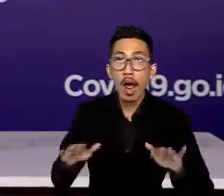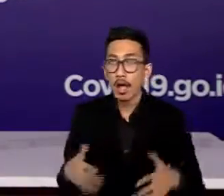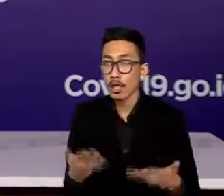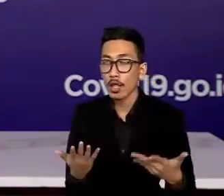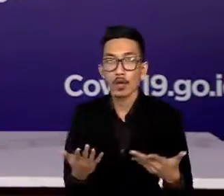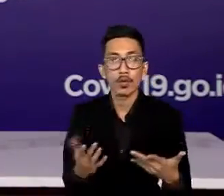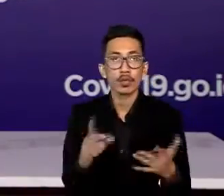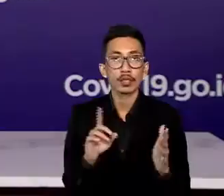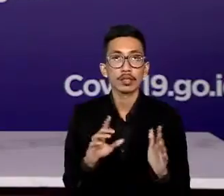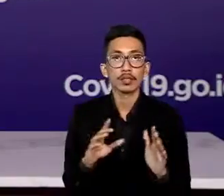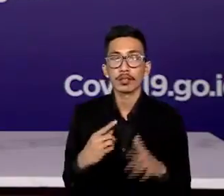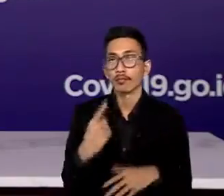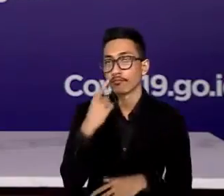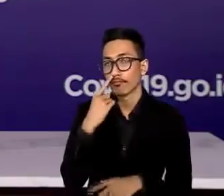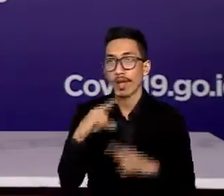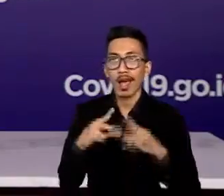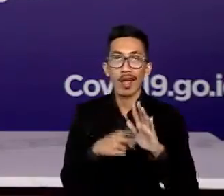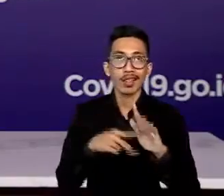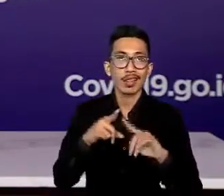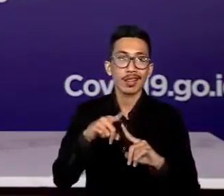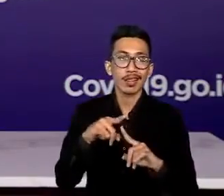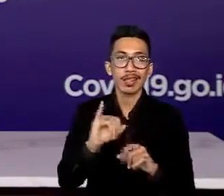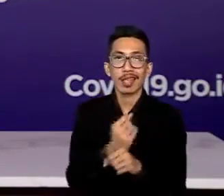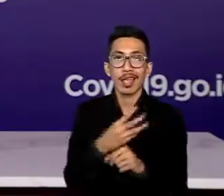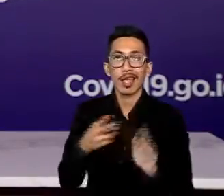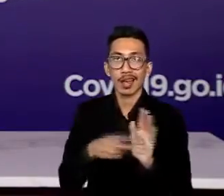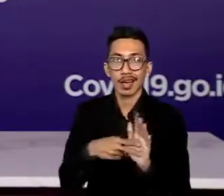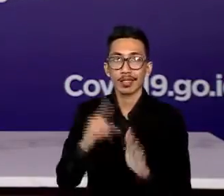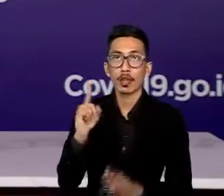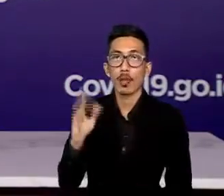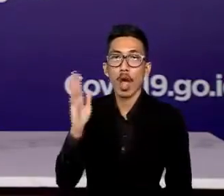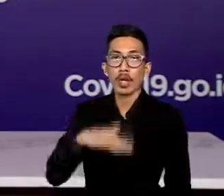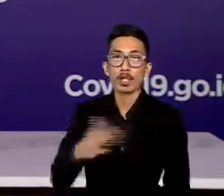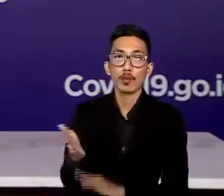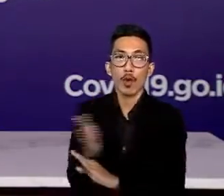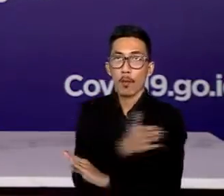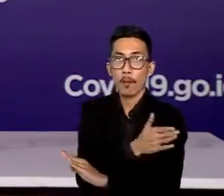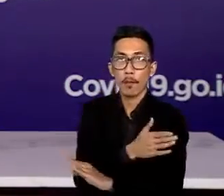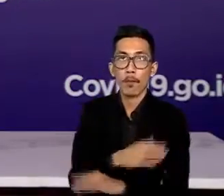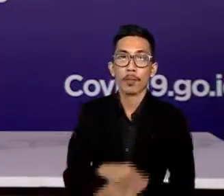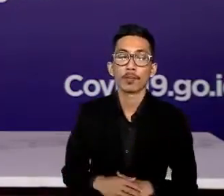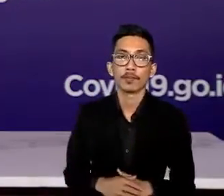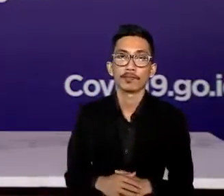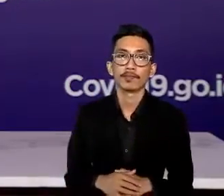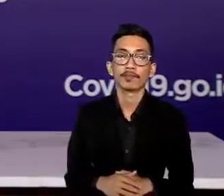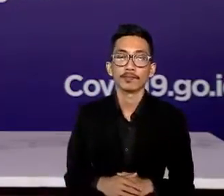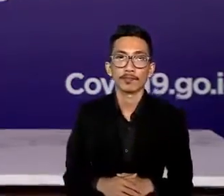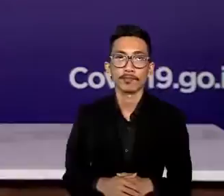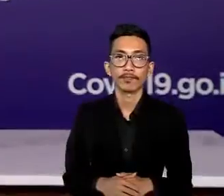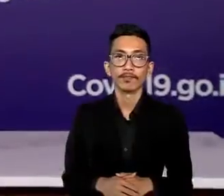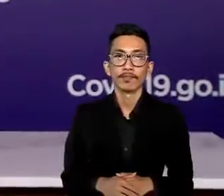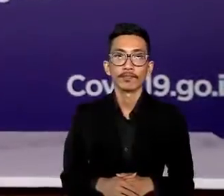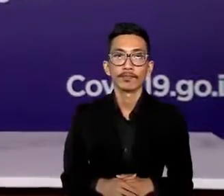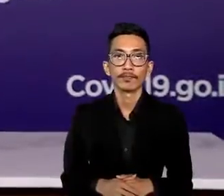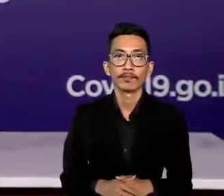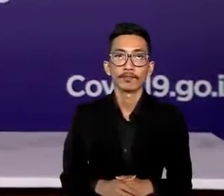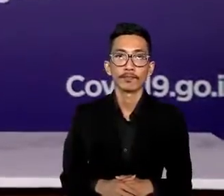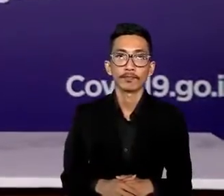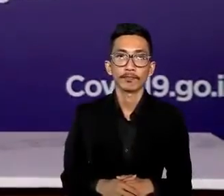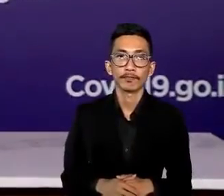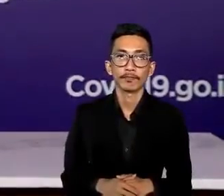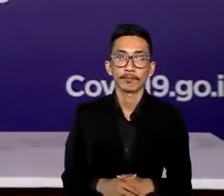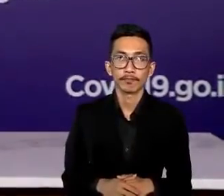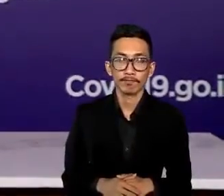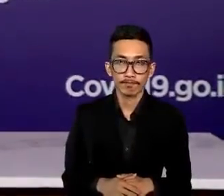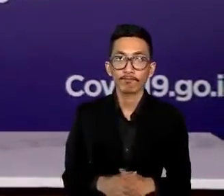negatif tes antigen 1 kali 24 jam saja Hai khusus pelaku perjalanan di dalam satu